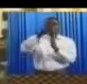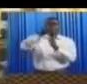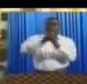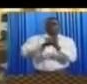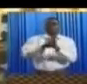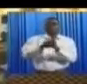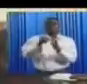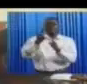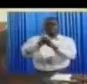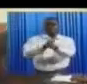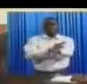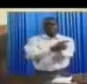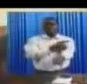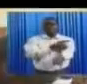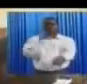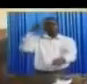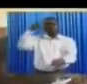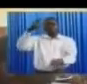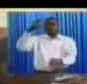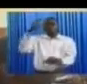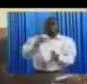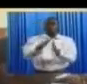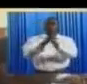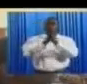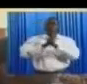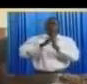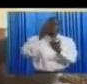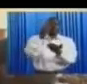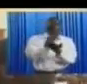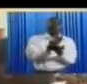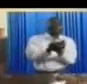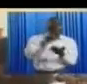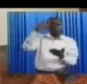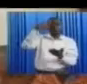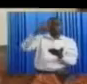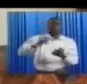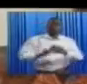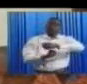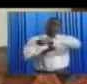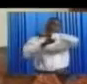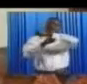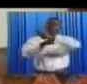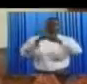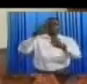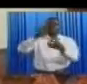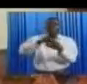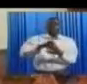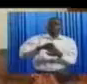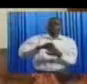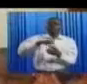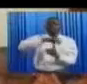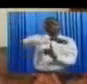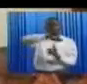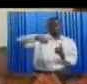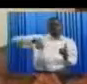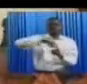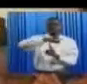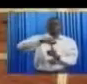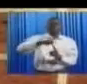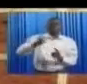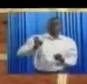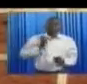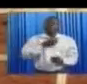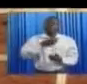outil de planification et d'une quête de financement pour la protection et la gestion durable de l'environnement. Nous avons eu à conduire des